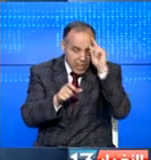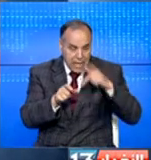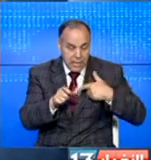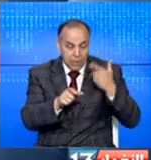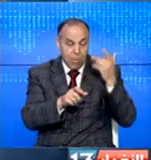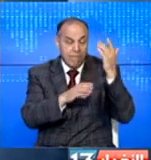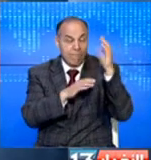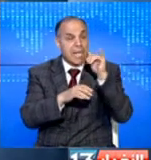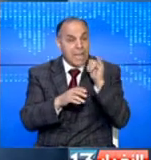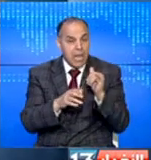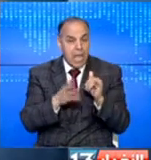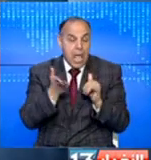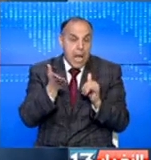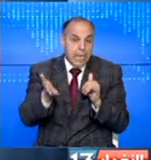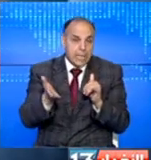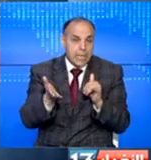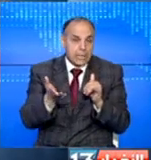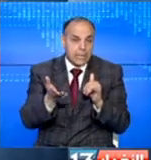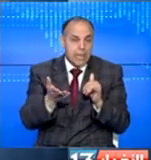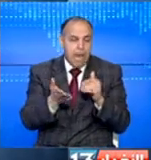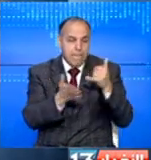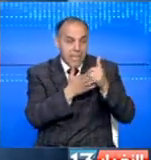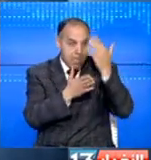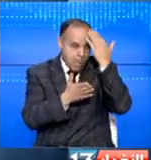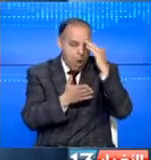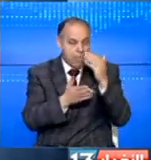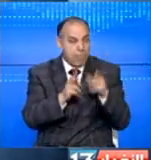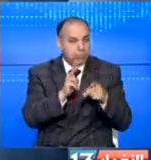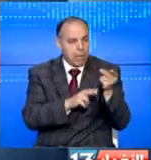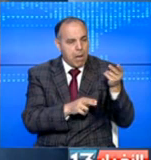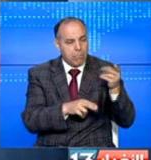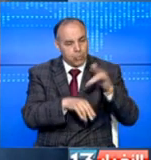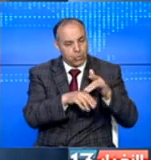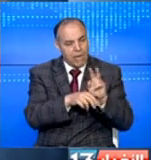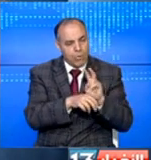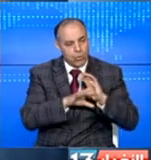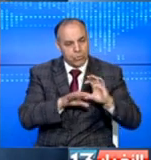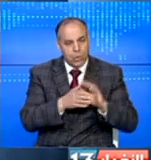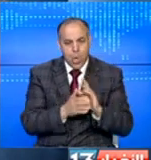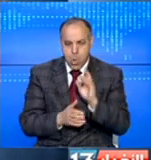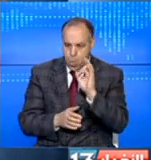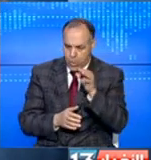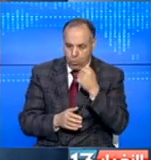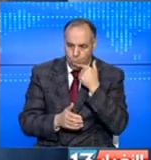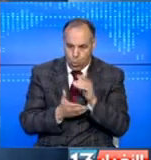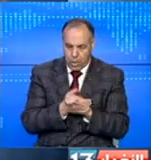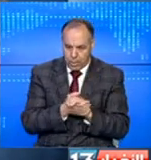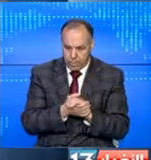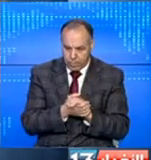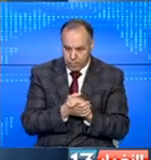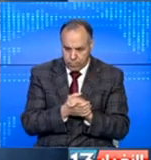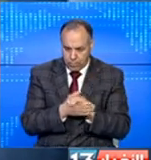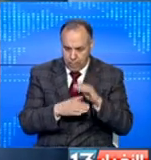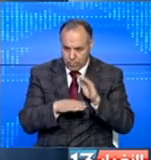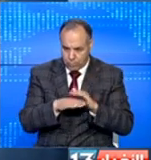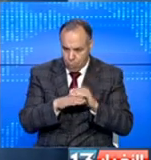التونسيين المقيمين بايطاليا خاصه في مقاطعه لومبارديا التي تشهد اكثر عدد من الاصابات؟ نعم، هو في الاصل انه في